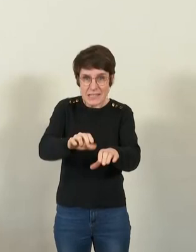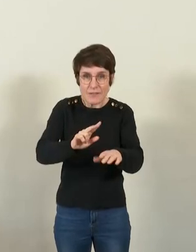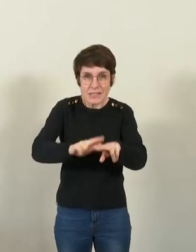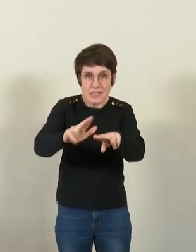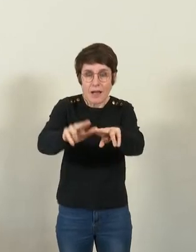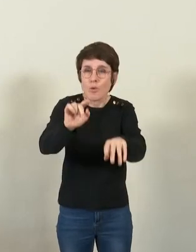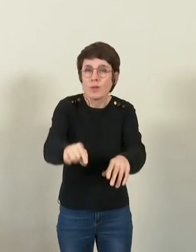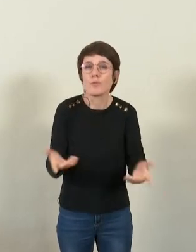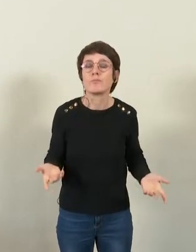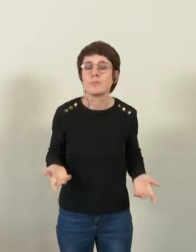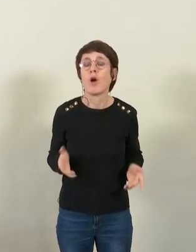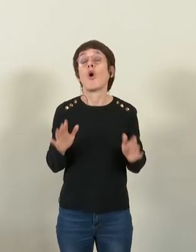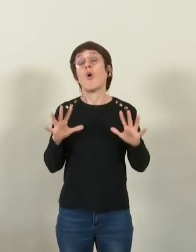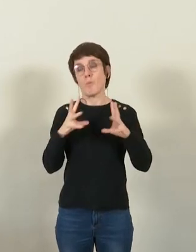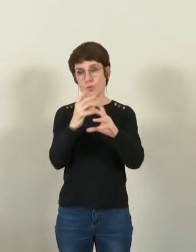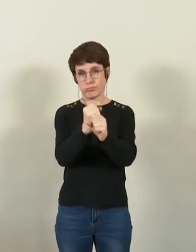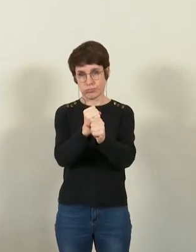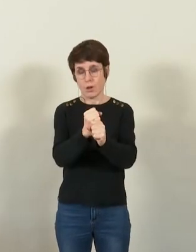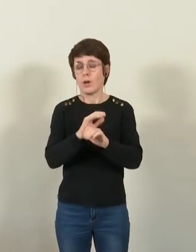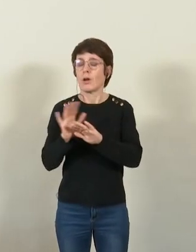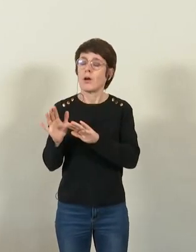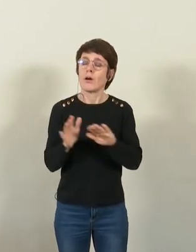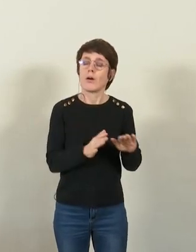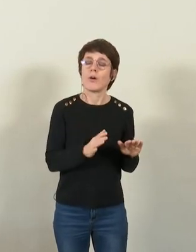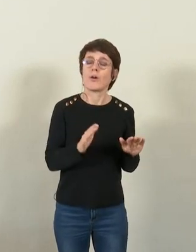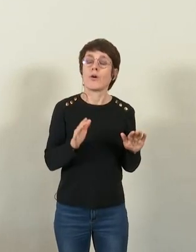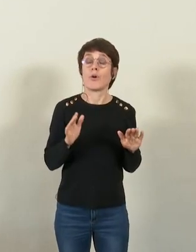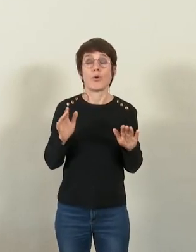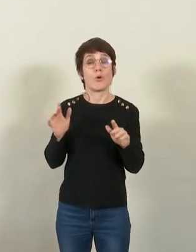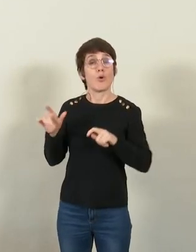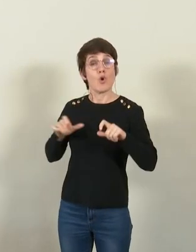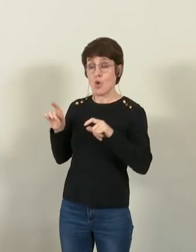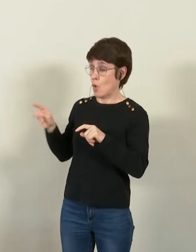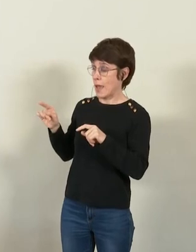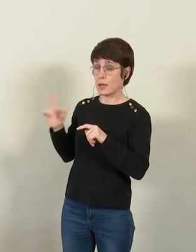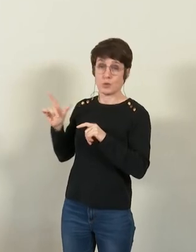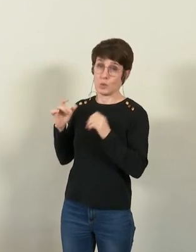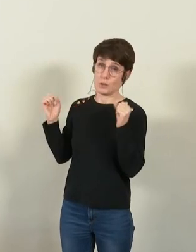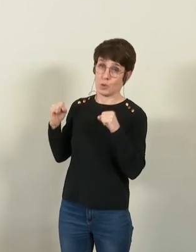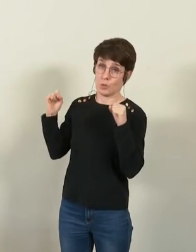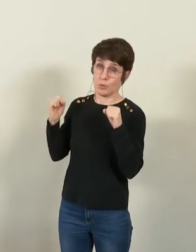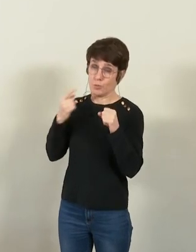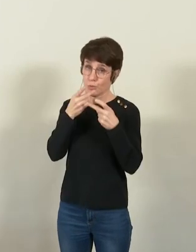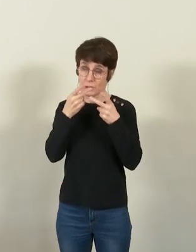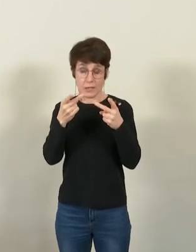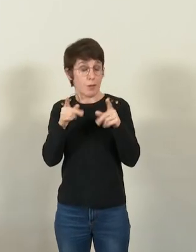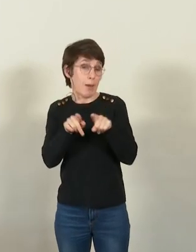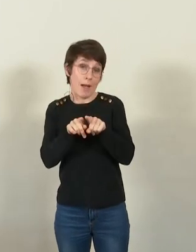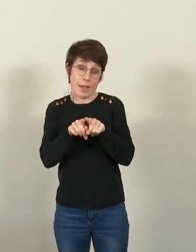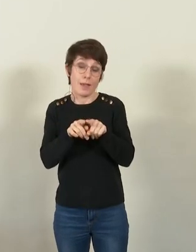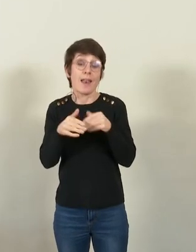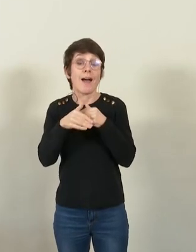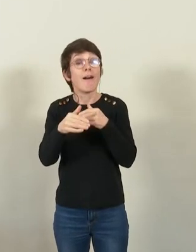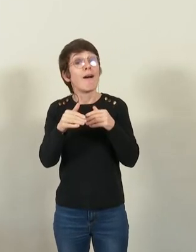qu'on voulait vous dire et puis évidemment là aussi je rejoins ma ma collègue pour dire qu'on sera attentif au résultat parce